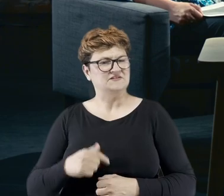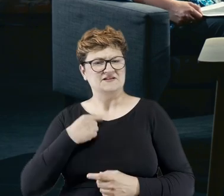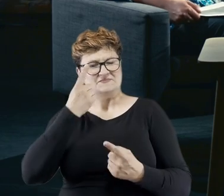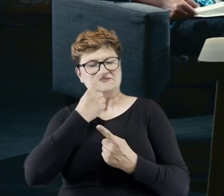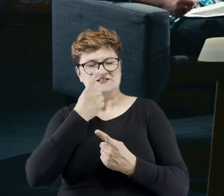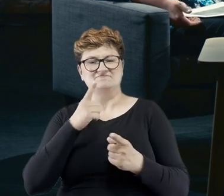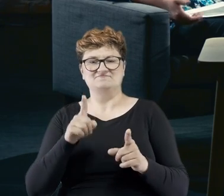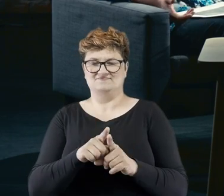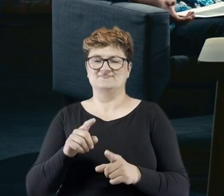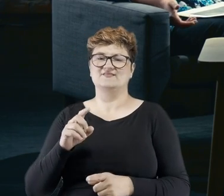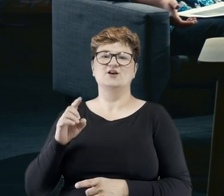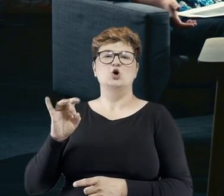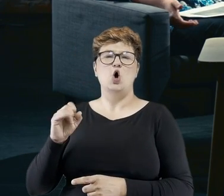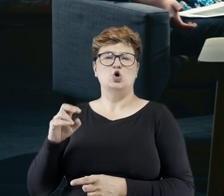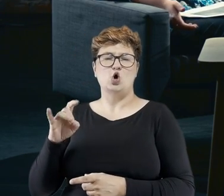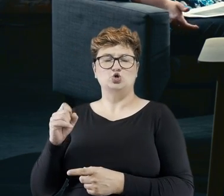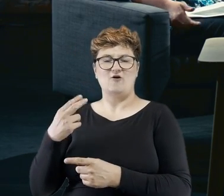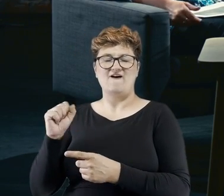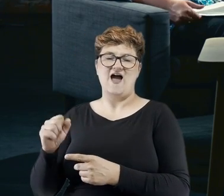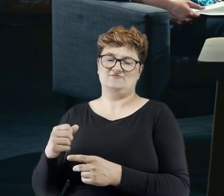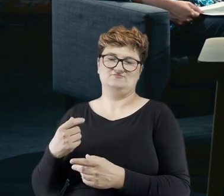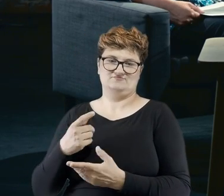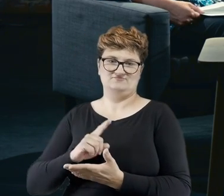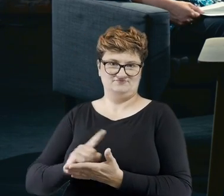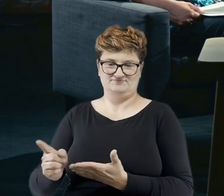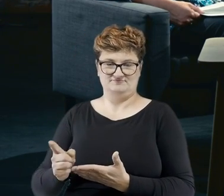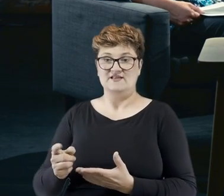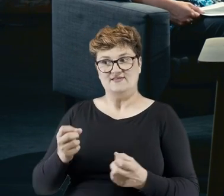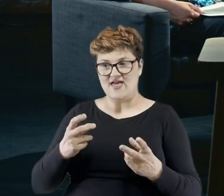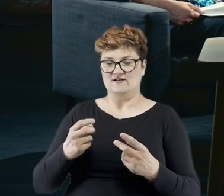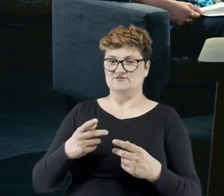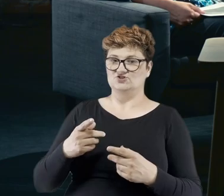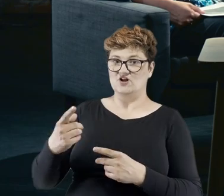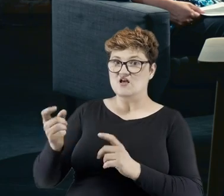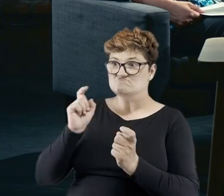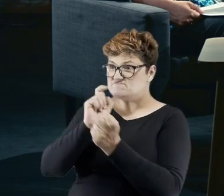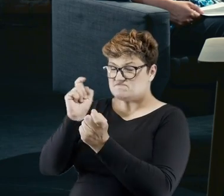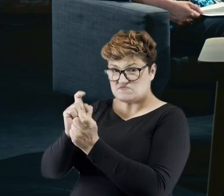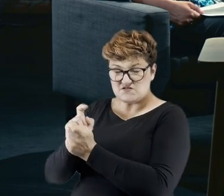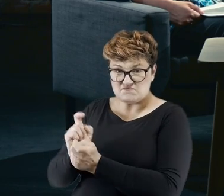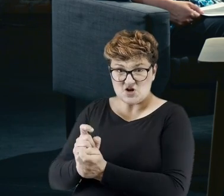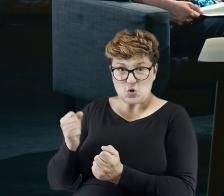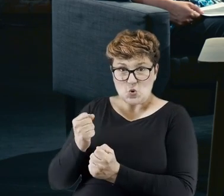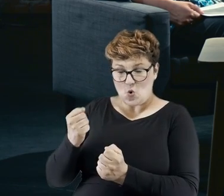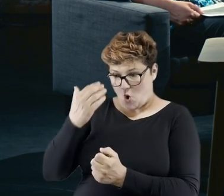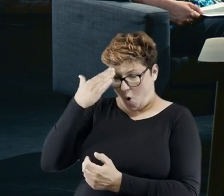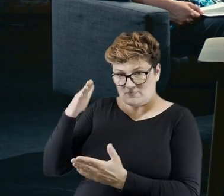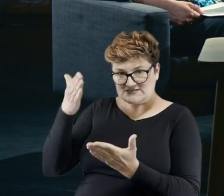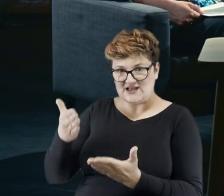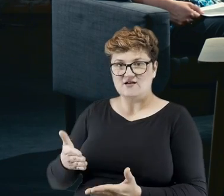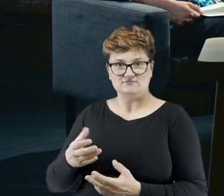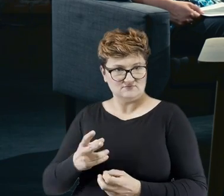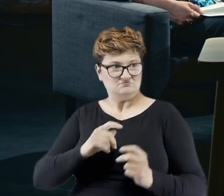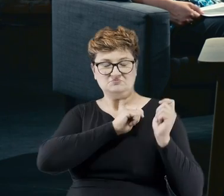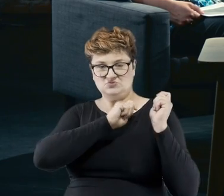poczucie, że właśnie to zresztą Gorgonową tak, bardzo tak, szybko, tak, niezależnie od tego, tak, jak dzisiaj to oceniamy. Że swoi występują, mają, tak, są w spisku przeciwko obcej osobie. Bo to